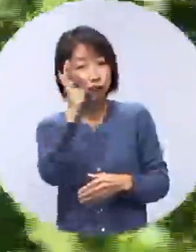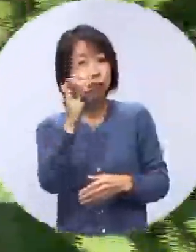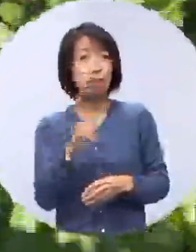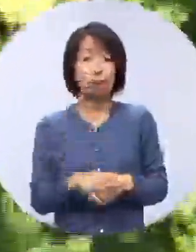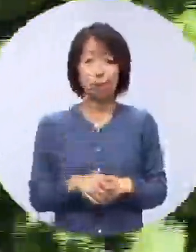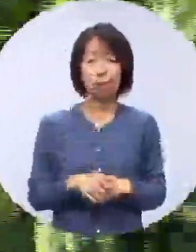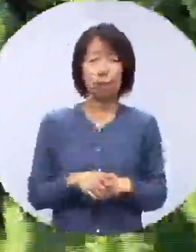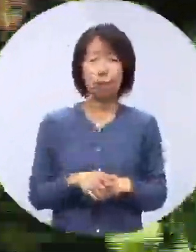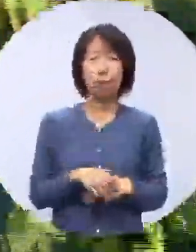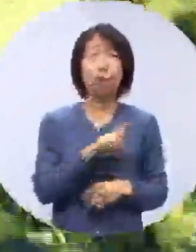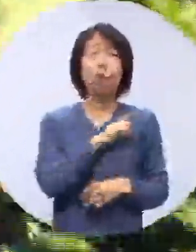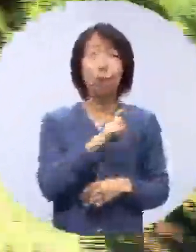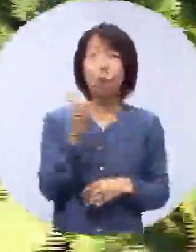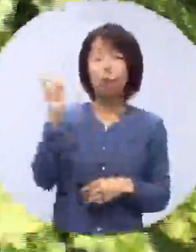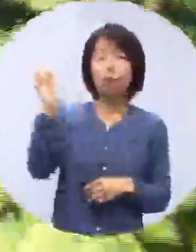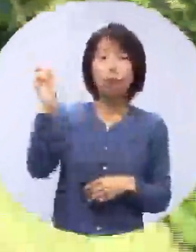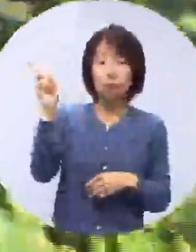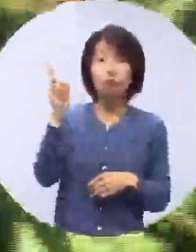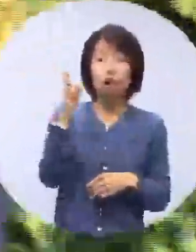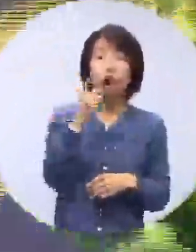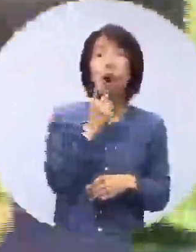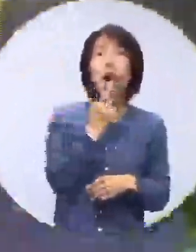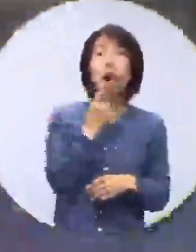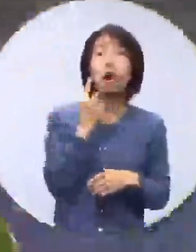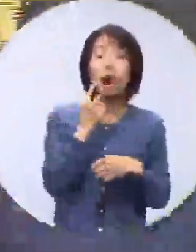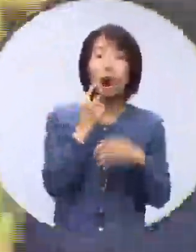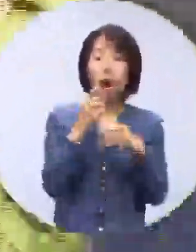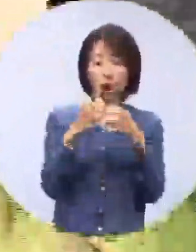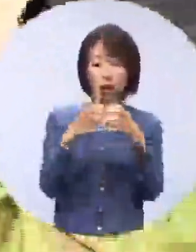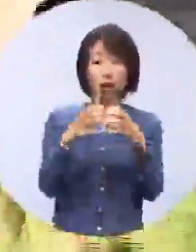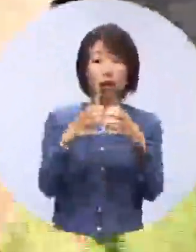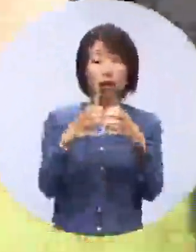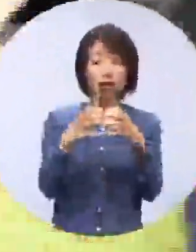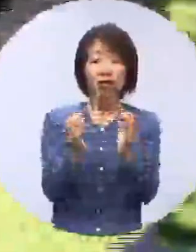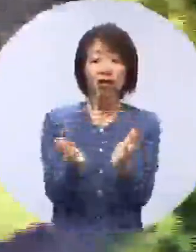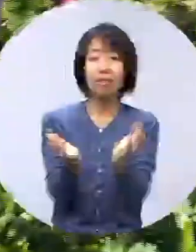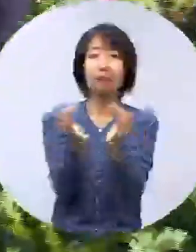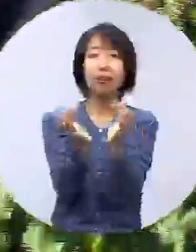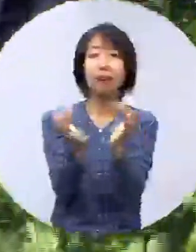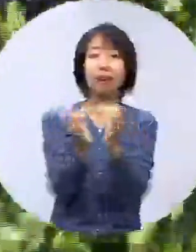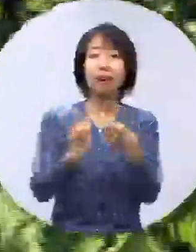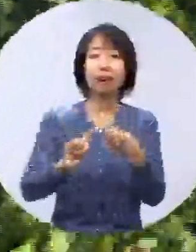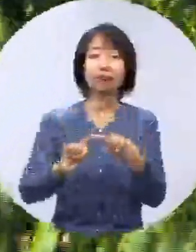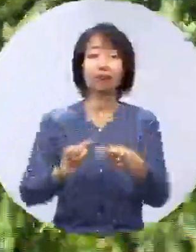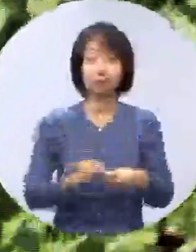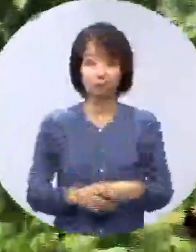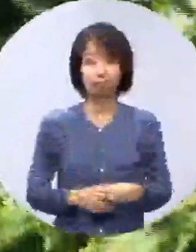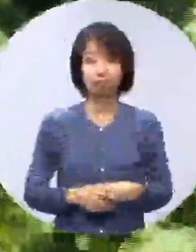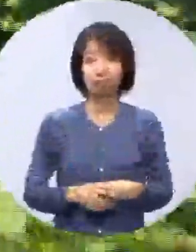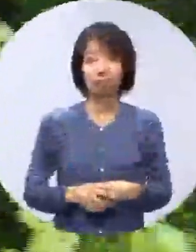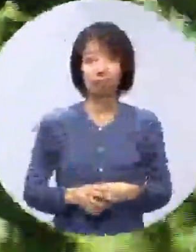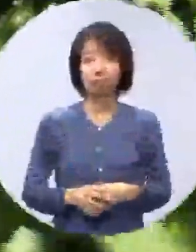て分かるようにこれ赤くて、これはサラダ向きの大根なんです